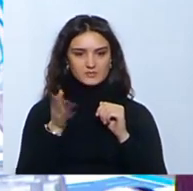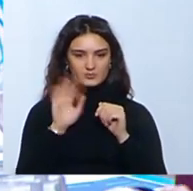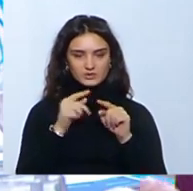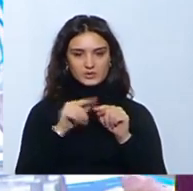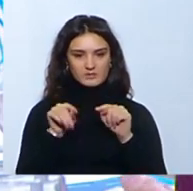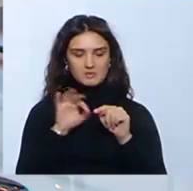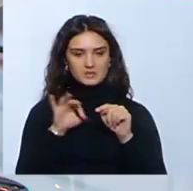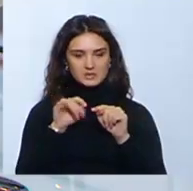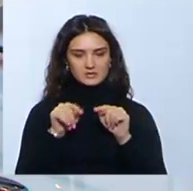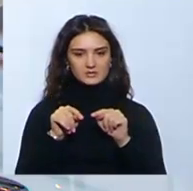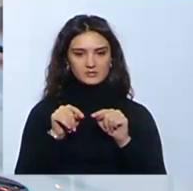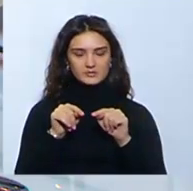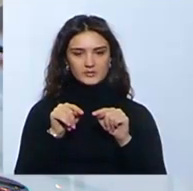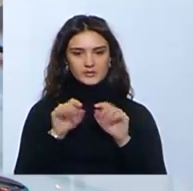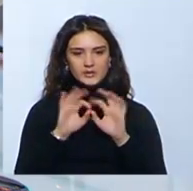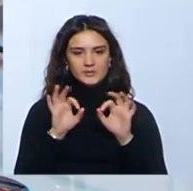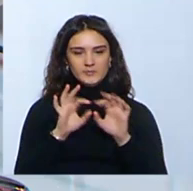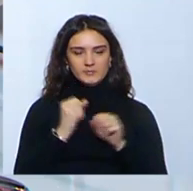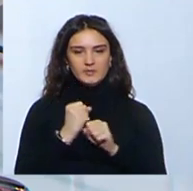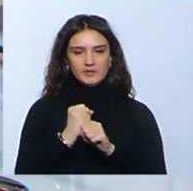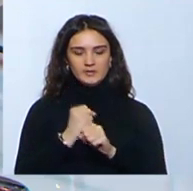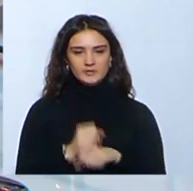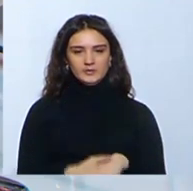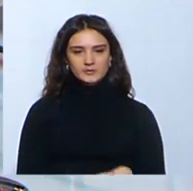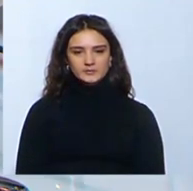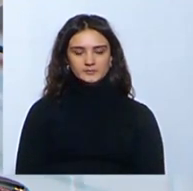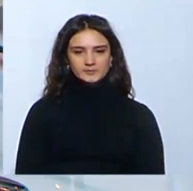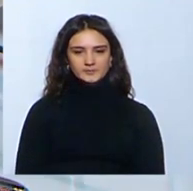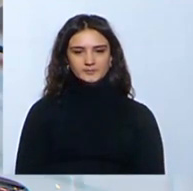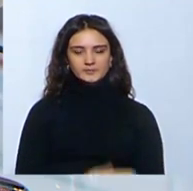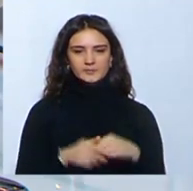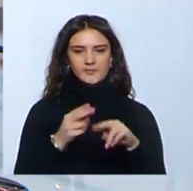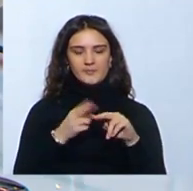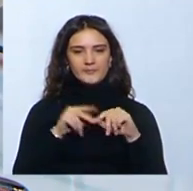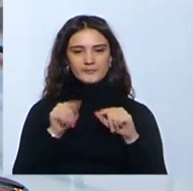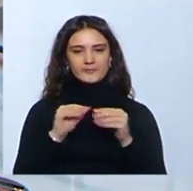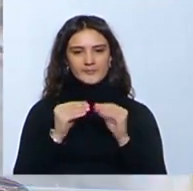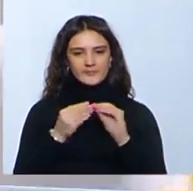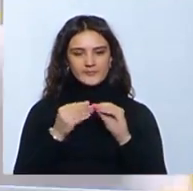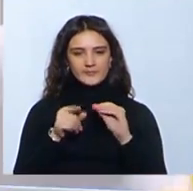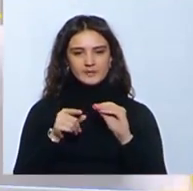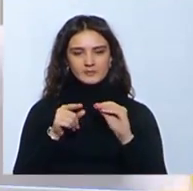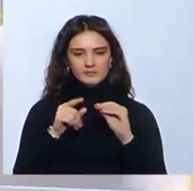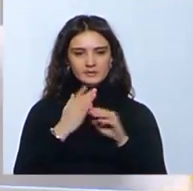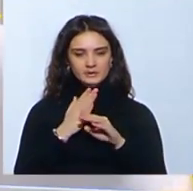ამ ნაწილსაც განმარტება ჭირდება ალბათ რა. რადგან ეს პრობლემა